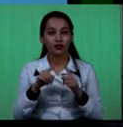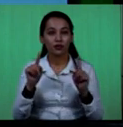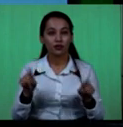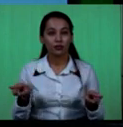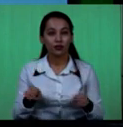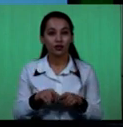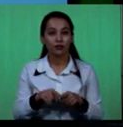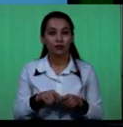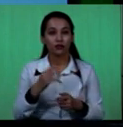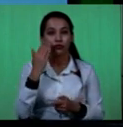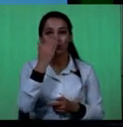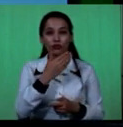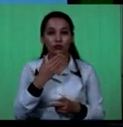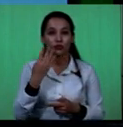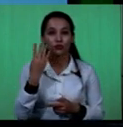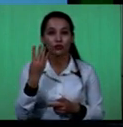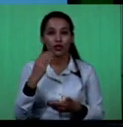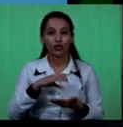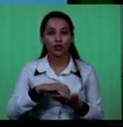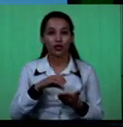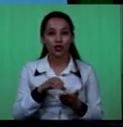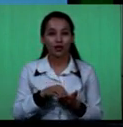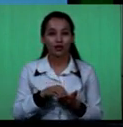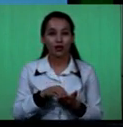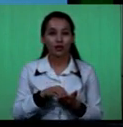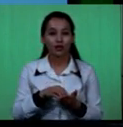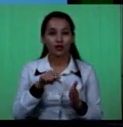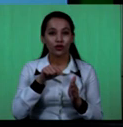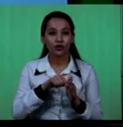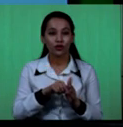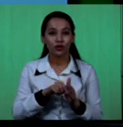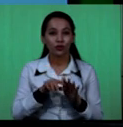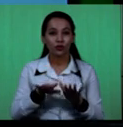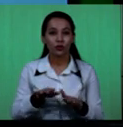to'rtburchagimizning yuzi esa 4 ta katakdan iborat.